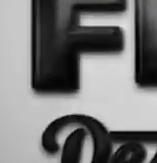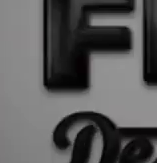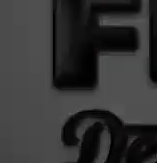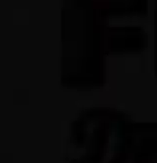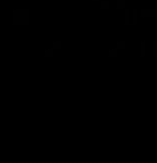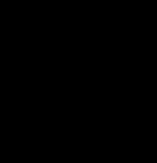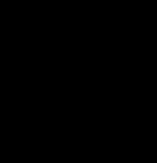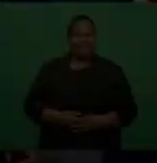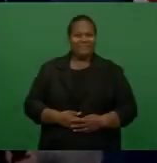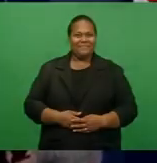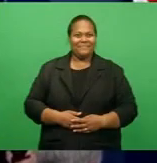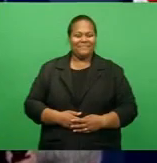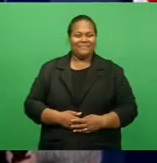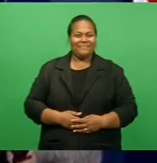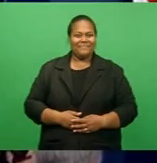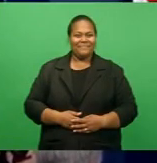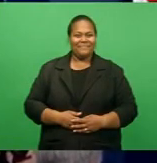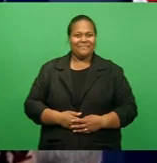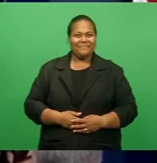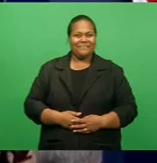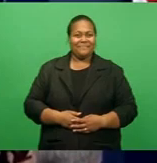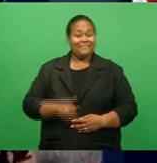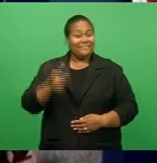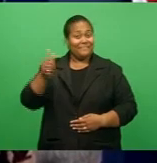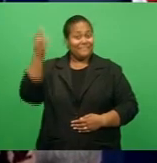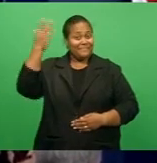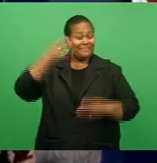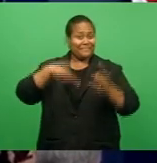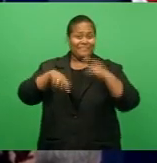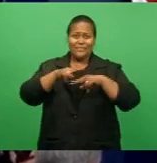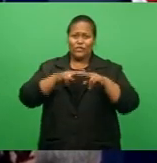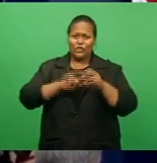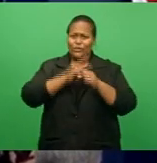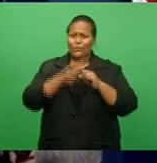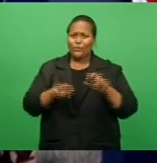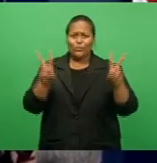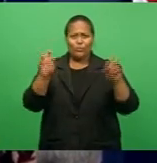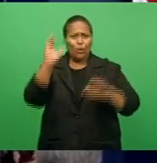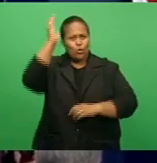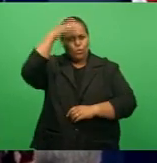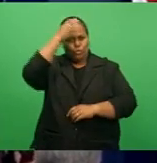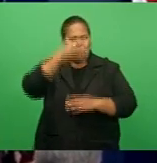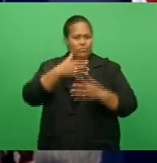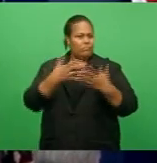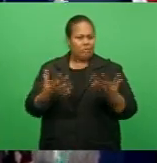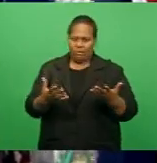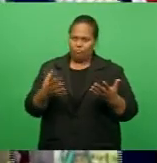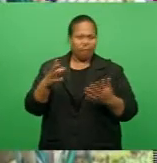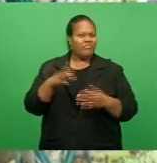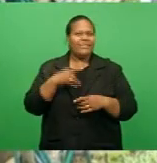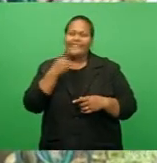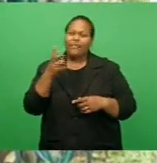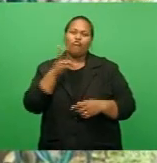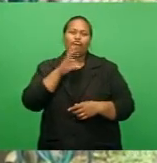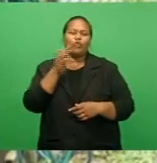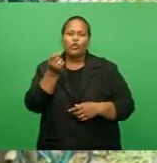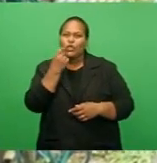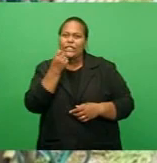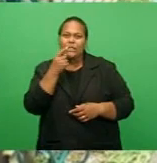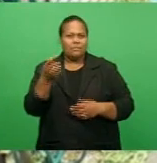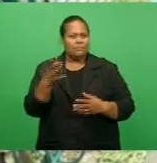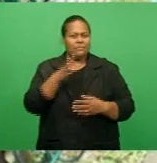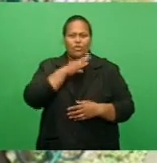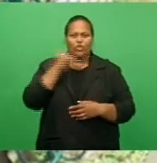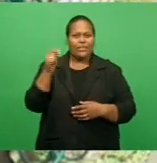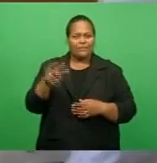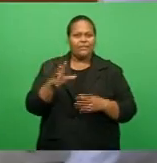2 देश की धड़कन। Good evening, Fiji. In this bulletin, Trump claims election was rigged. Water cuts